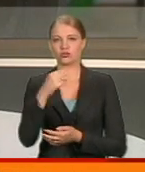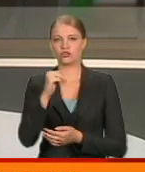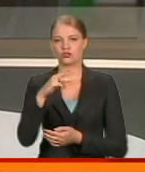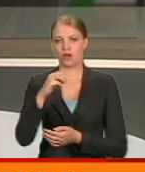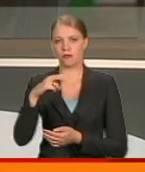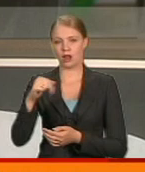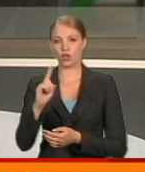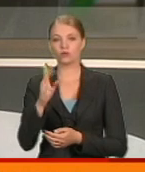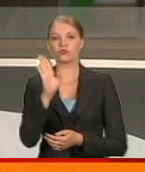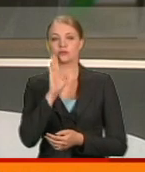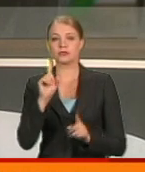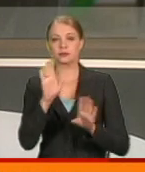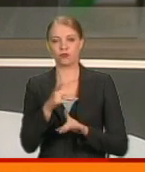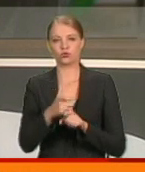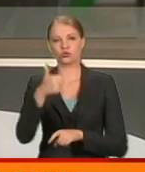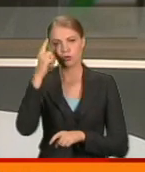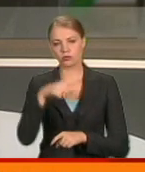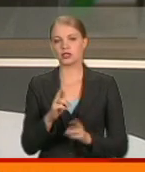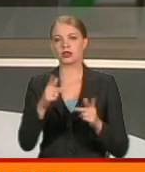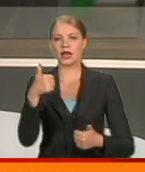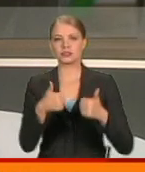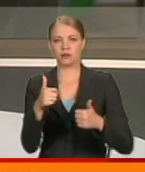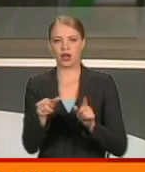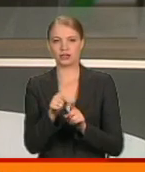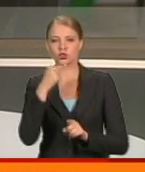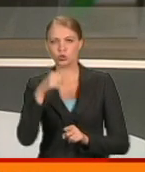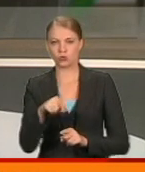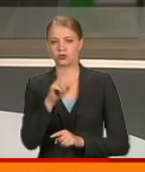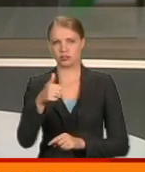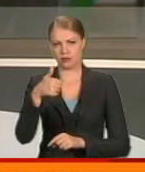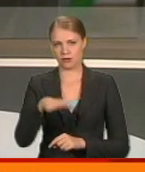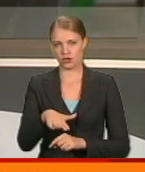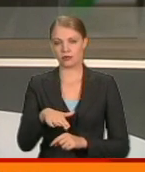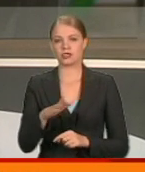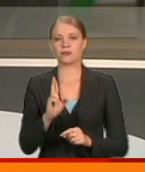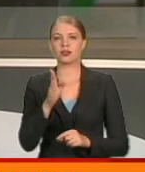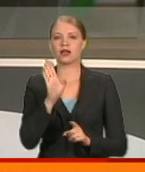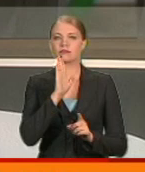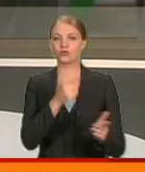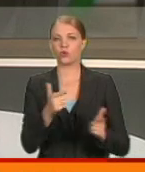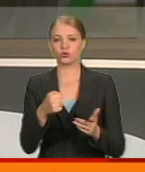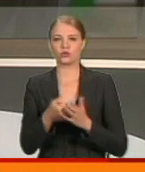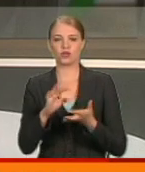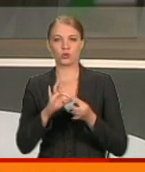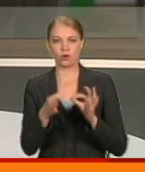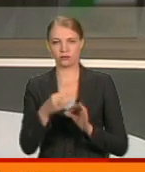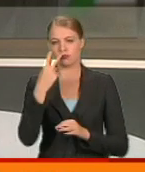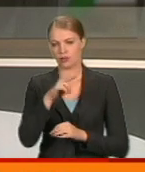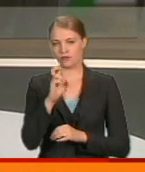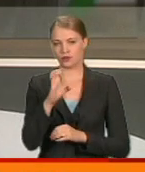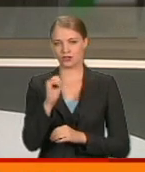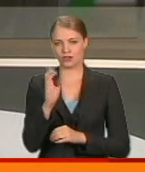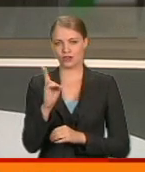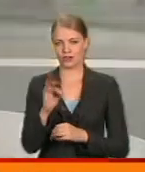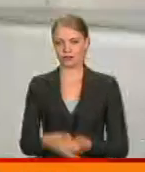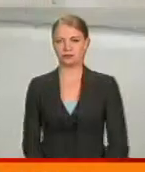Джамала, бо співачка добре знає, як воно змагатись з Росією за перше місце. Як Ганна готує до Олімпиады, бачив Борис